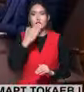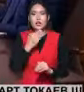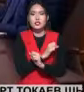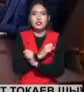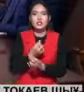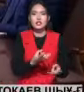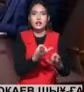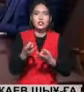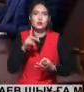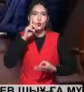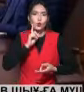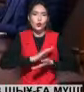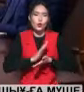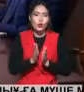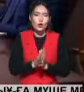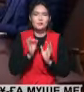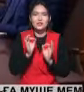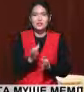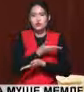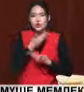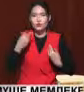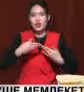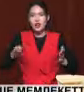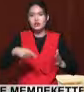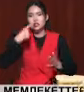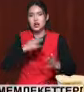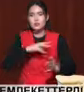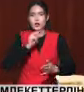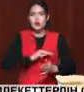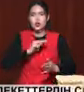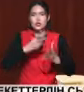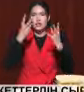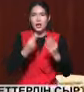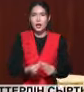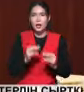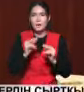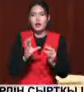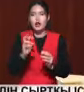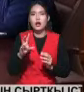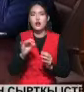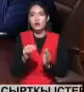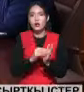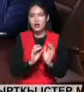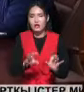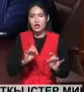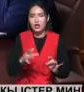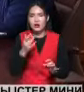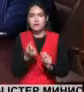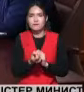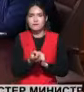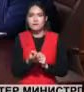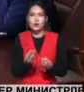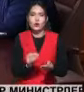деңгейде ұйымдастырылмайтынын ашып айтты. Жұмыс көбінесе есеп беру үшін ат үсті жүргізіледі дейді. Жазғы демалыс